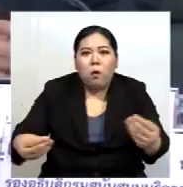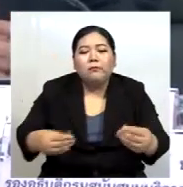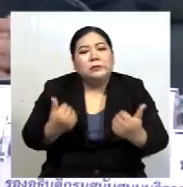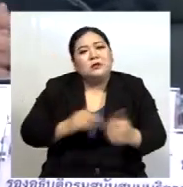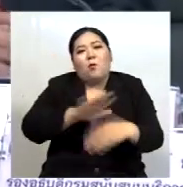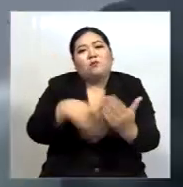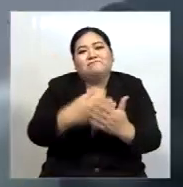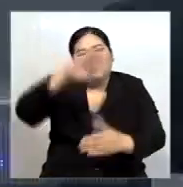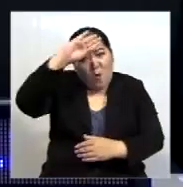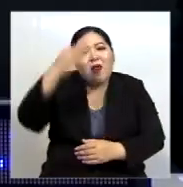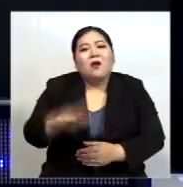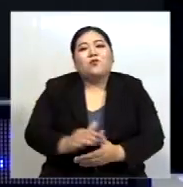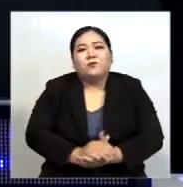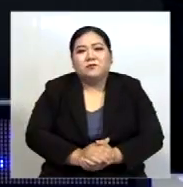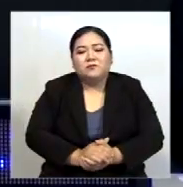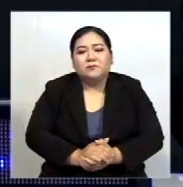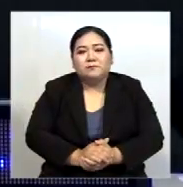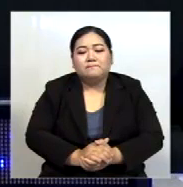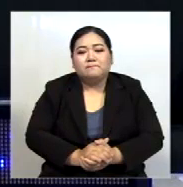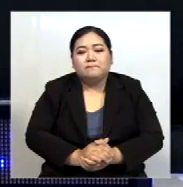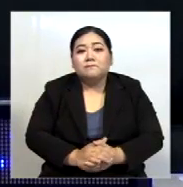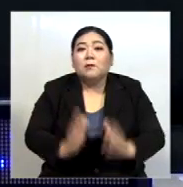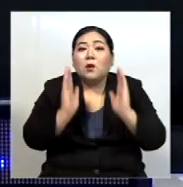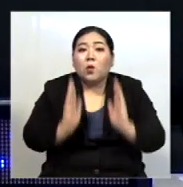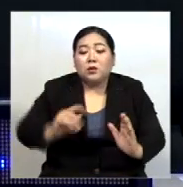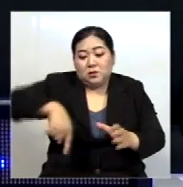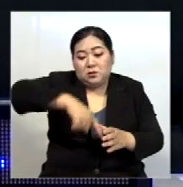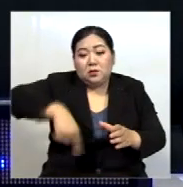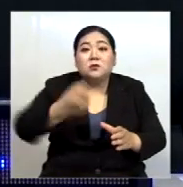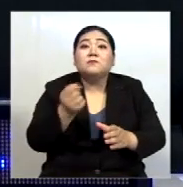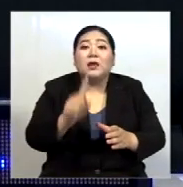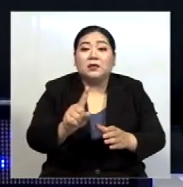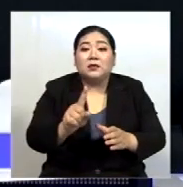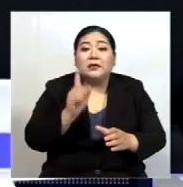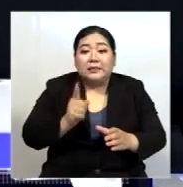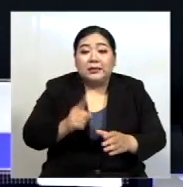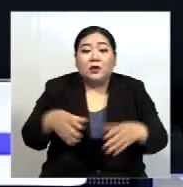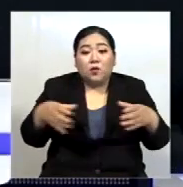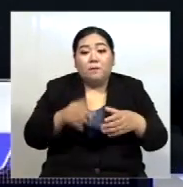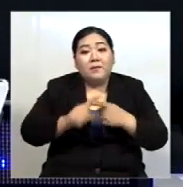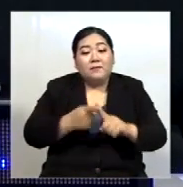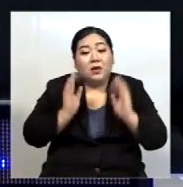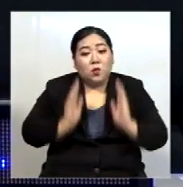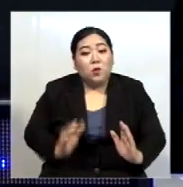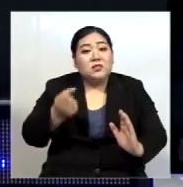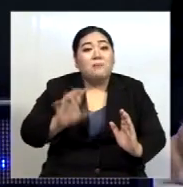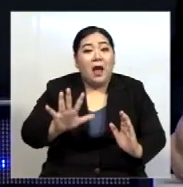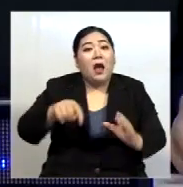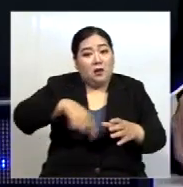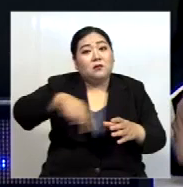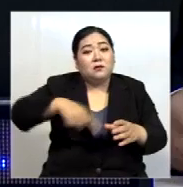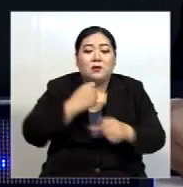งสาธารณสุขครับ มีรายงานว่ากลุ่มเหล่านี้ก็มีทั้งหมด11คนจริงๆแล้วเขามีกลุ่มทั้งหมด15คน